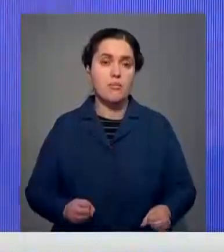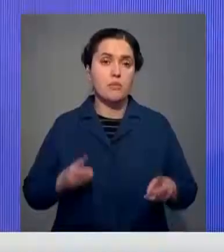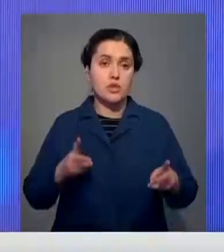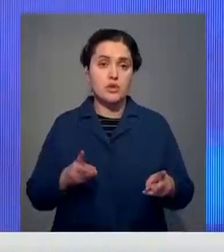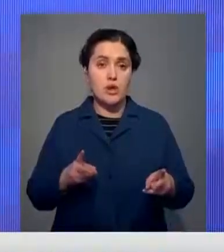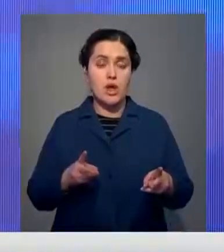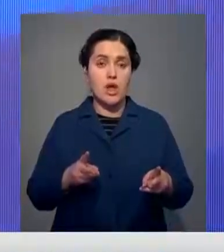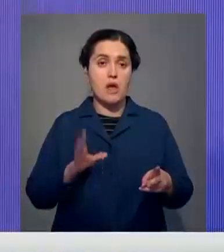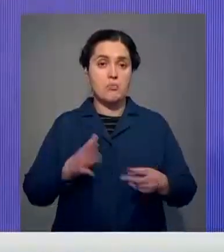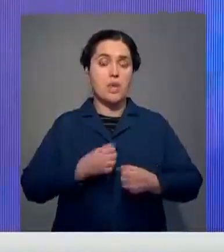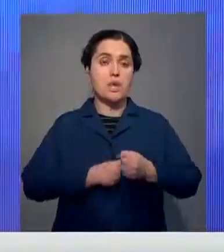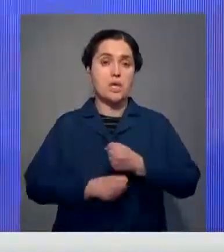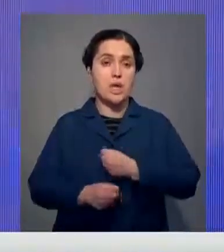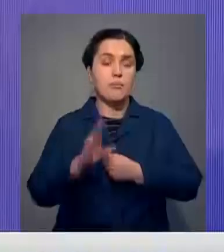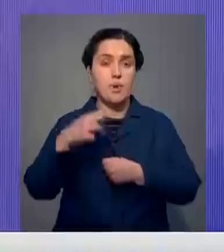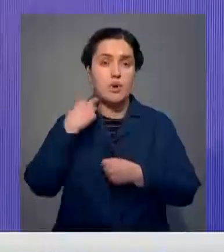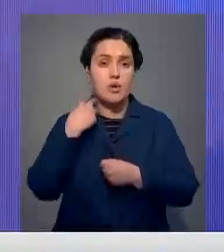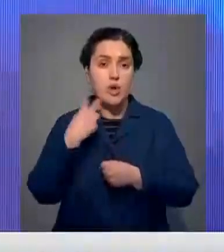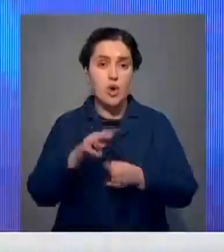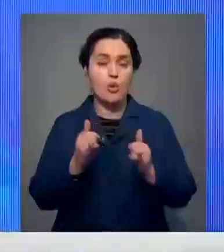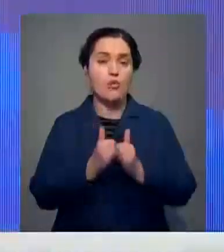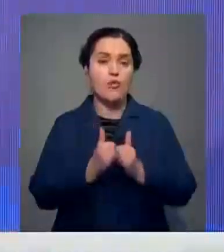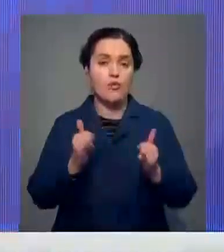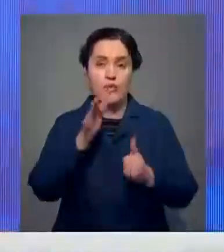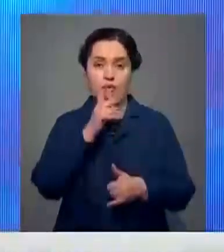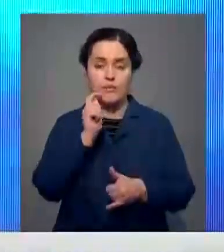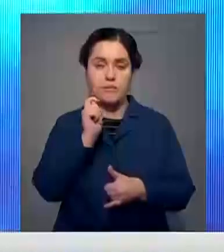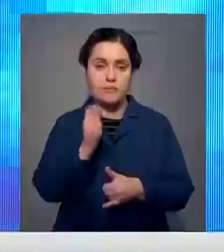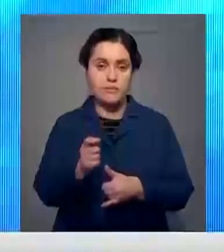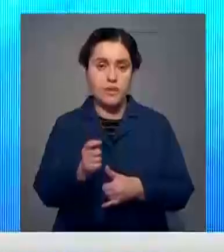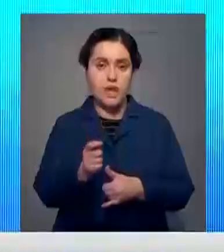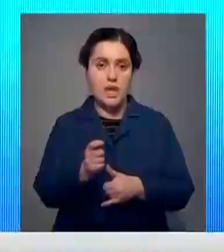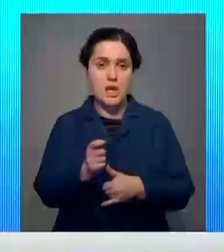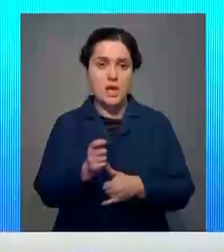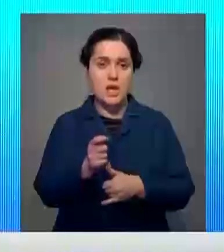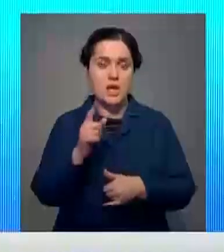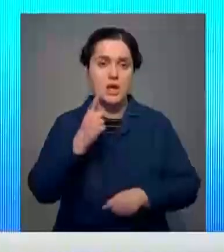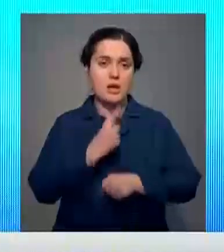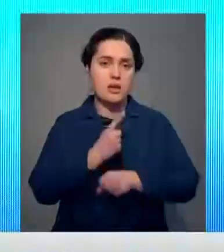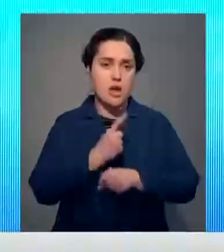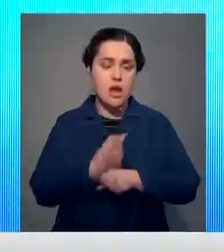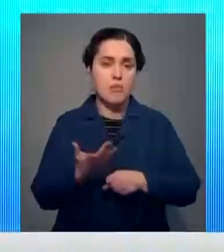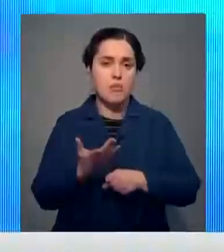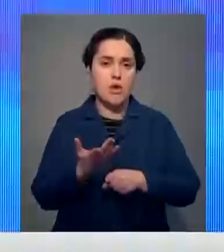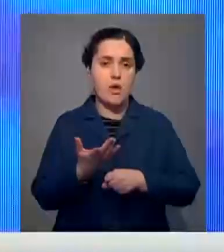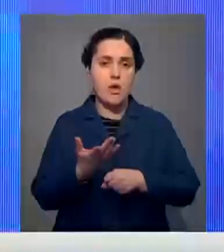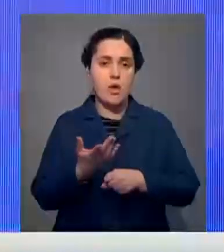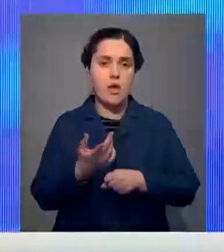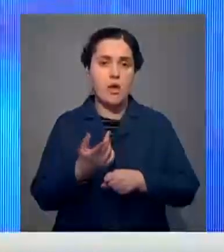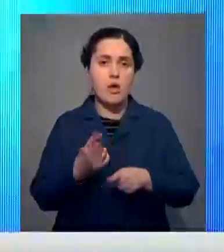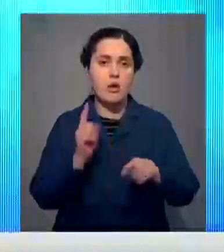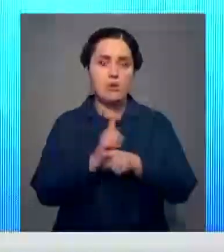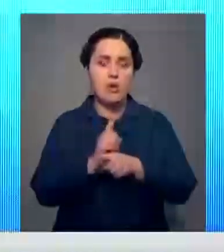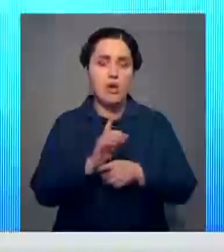что насильники будут отбывать увеличенные сроки. К ним нельзя будет применить нормы о примирении